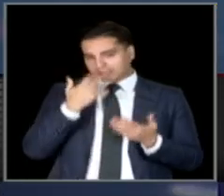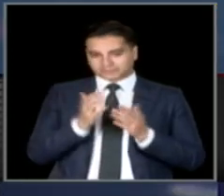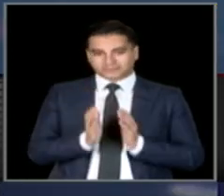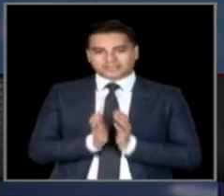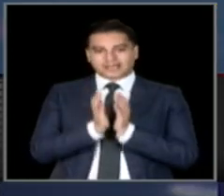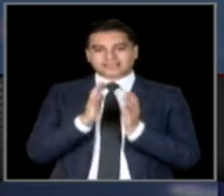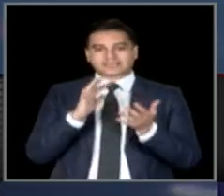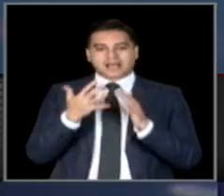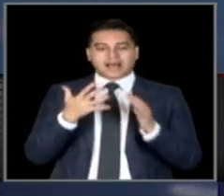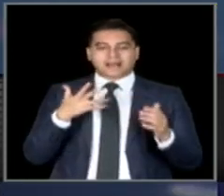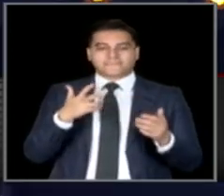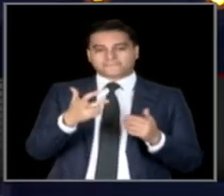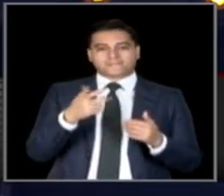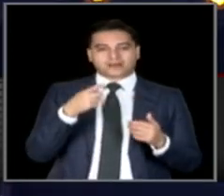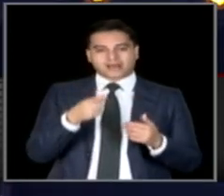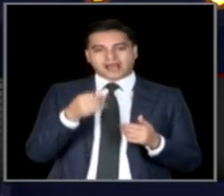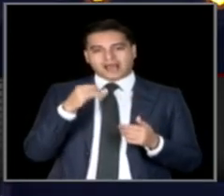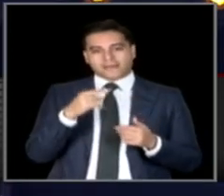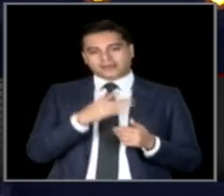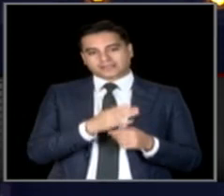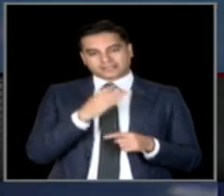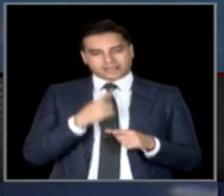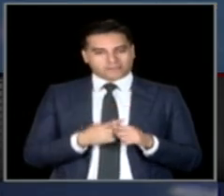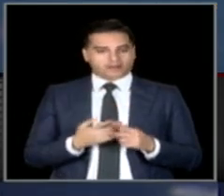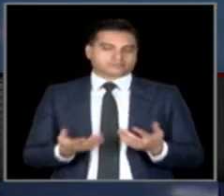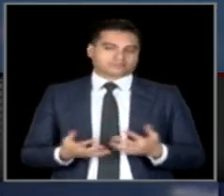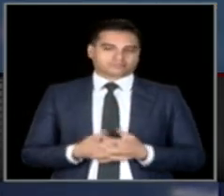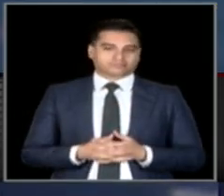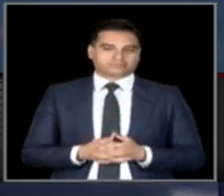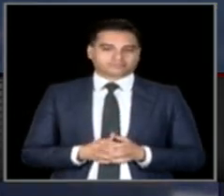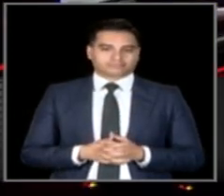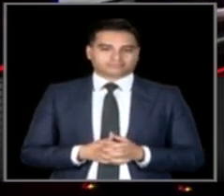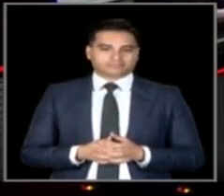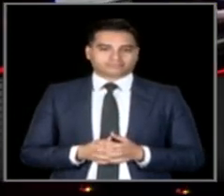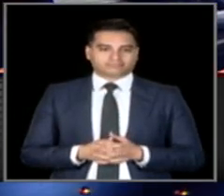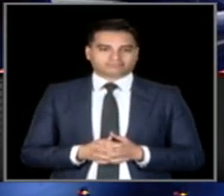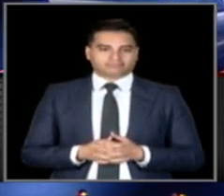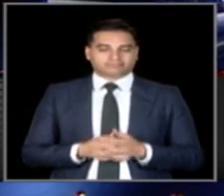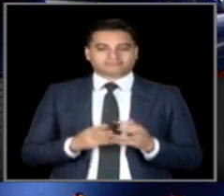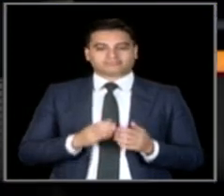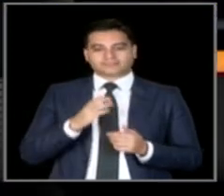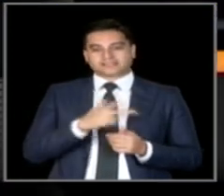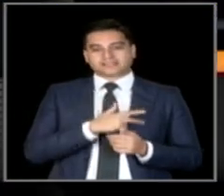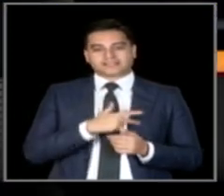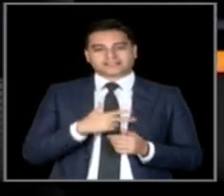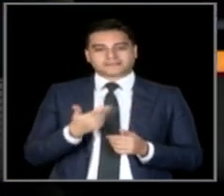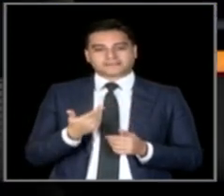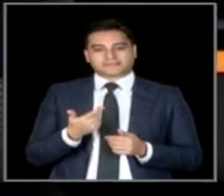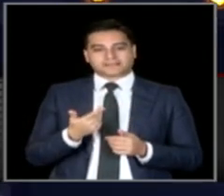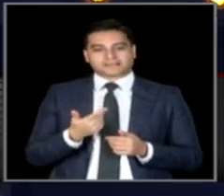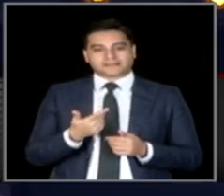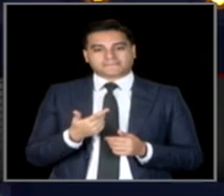العالم هولندي احمد محمد ميدو اجابه خاطئه محمد محمود